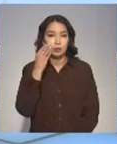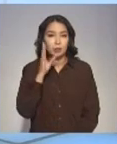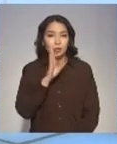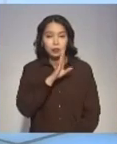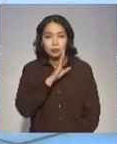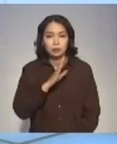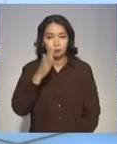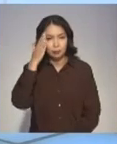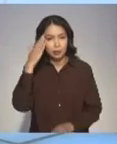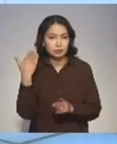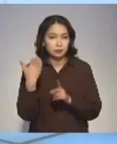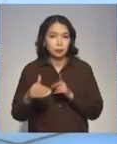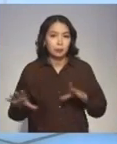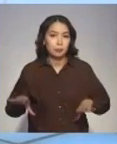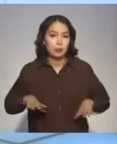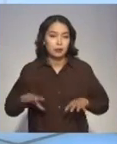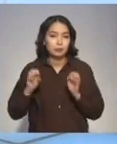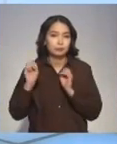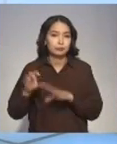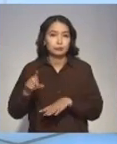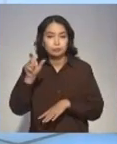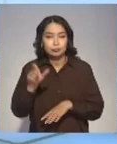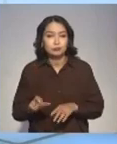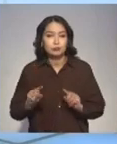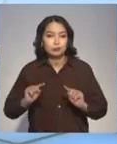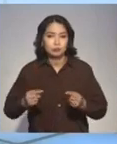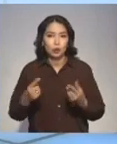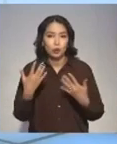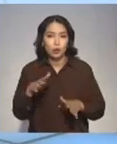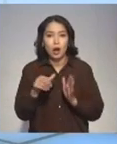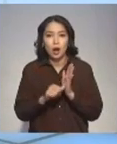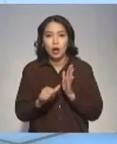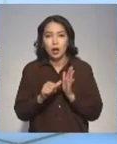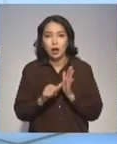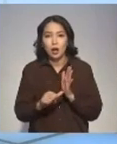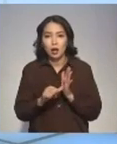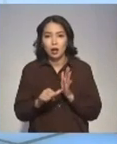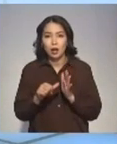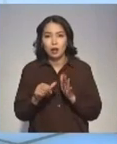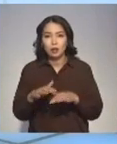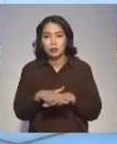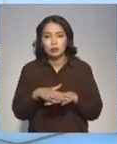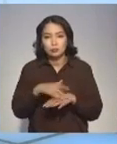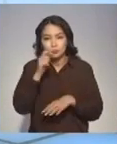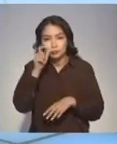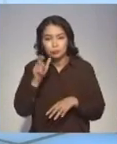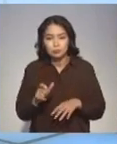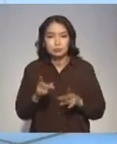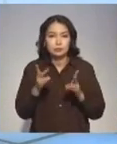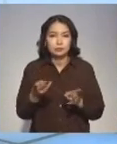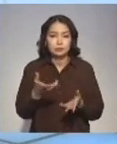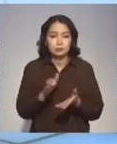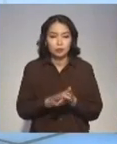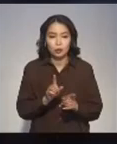Алматыда әйелдің басын кесіп, базарға тастап кеткен күдікті ұсталды. Алпысты алқымдаған кісінің жәбірленушімен танысқанына да